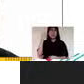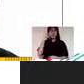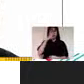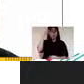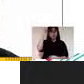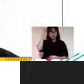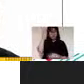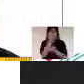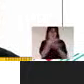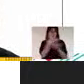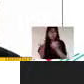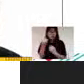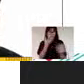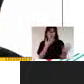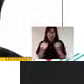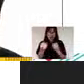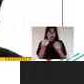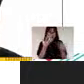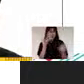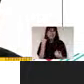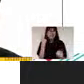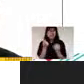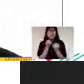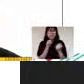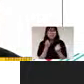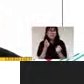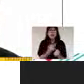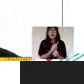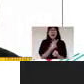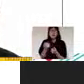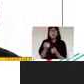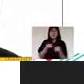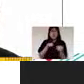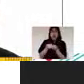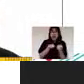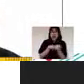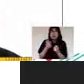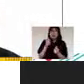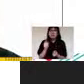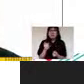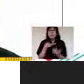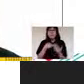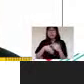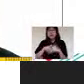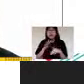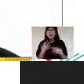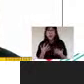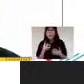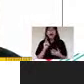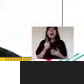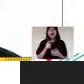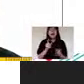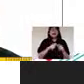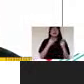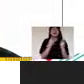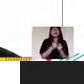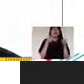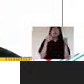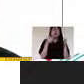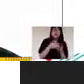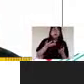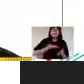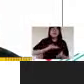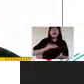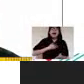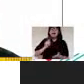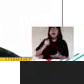disampaikan di pertanyaan, dapat kami handle melalui customer complaint team kami. Seperti itu, kurang